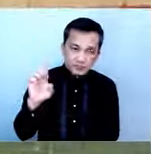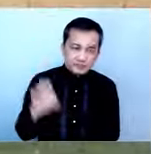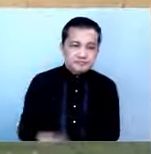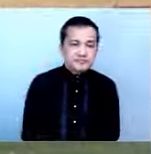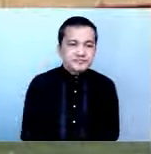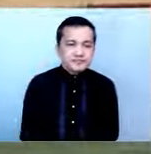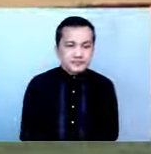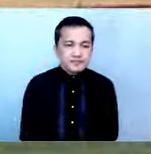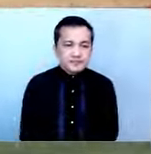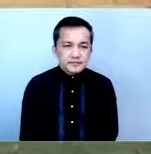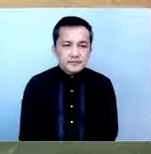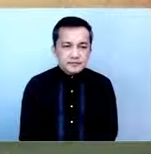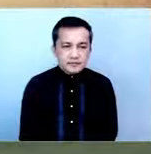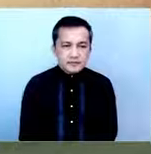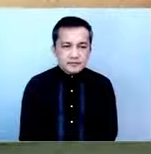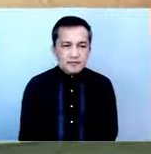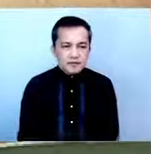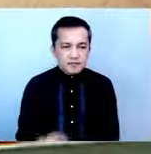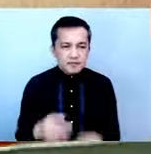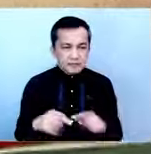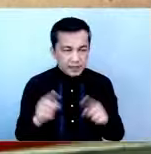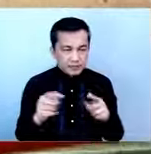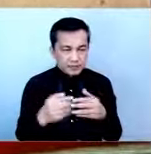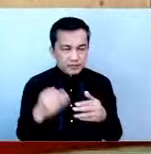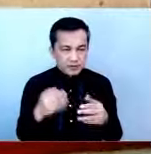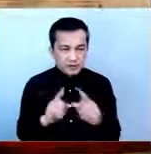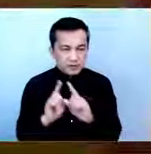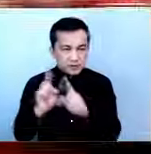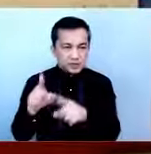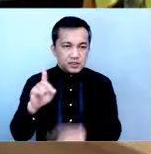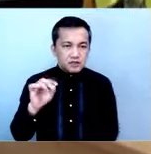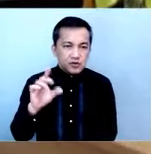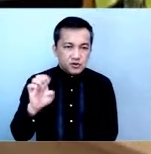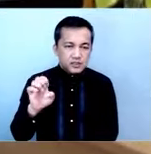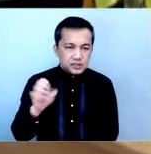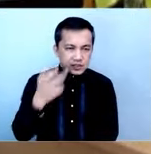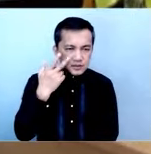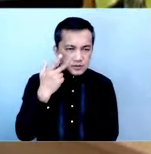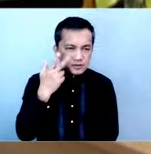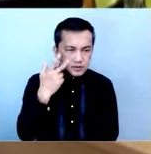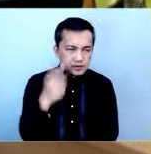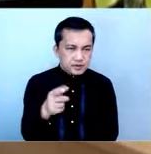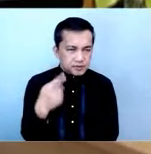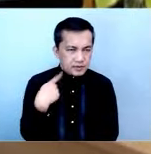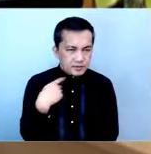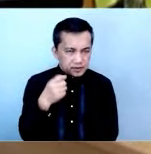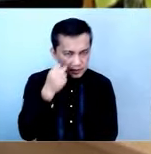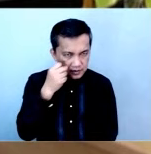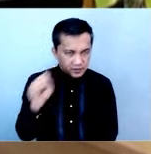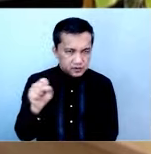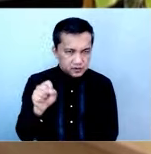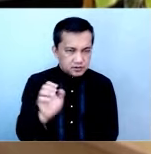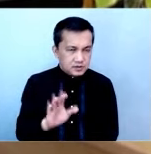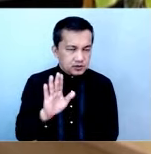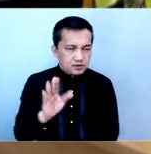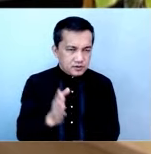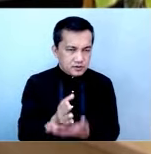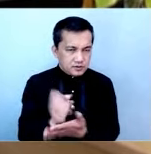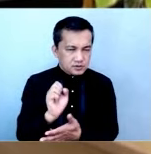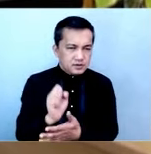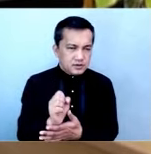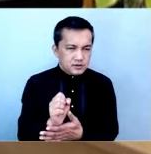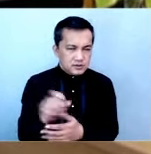or DOLE. Pero bago kayo magpunta sa DOLE, alamin nyo muna kung may paglabag ba sa inyong karapatan bilang